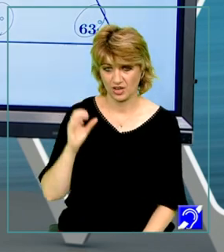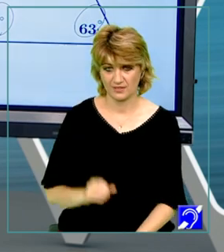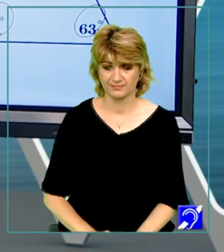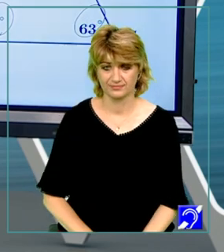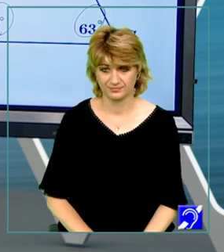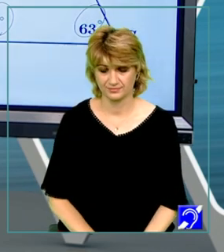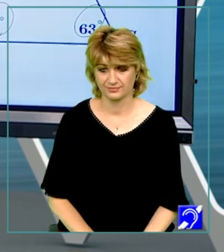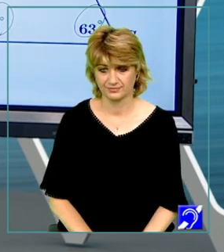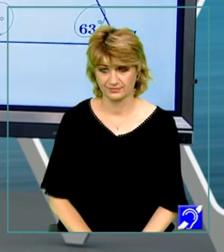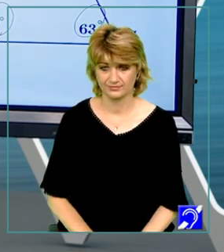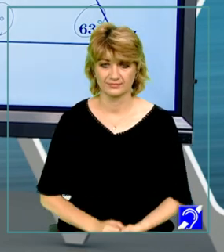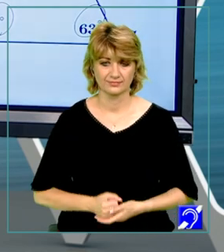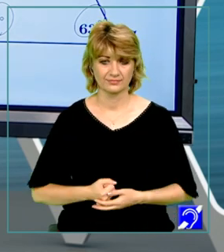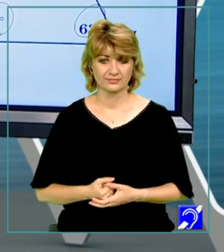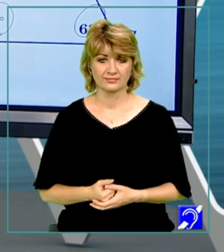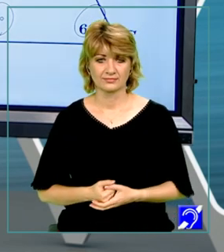C.